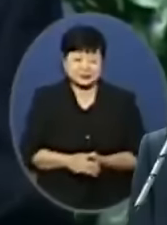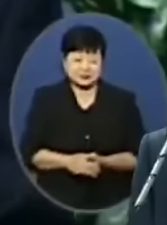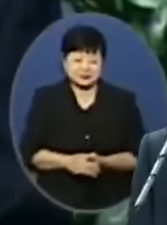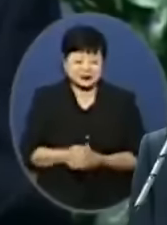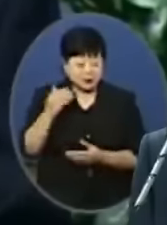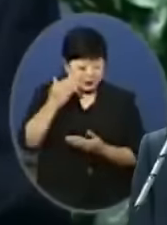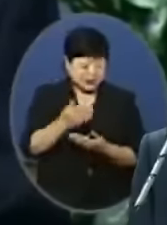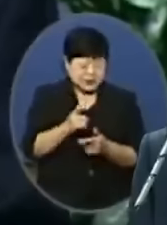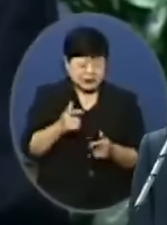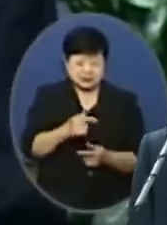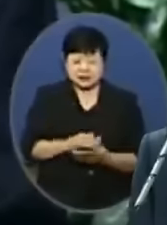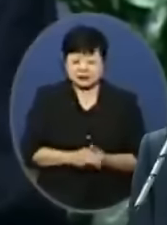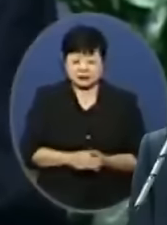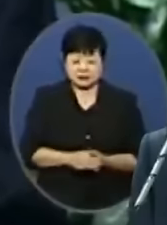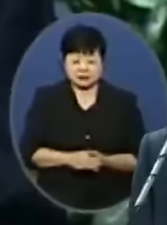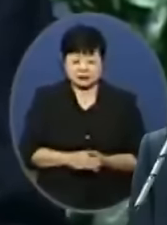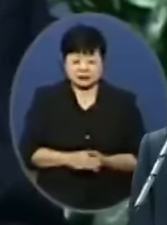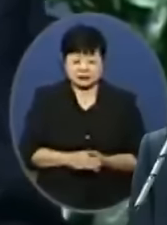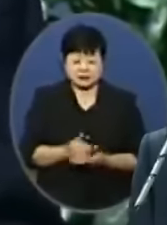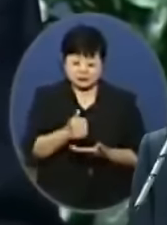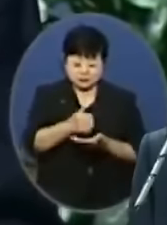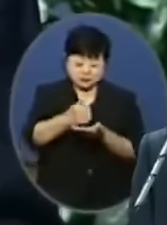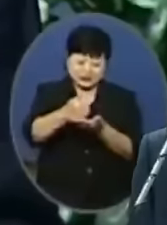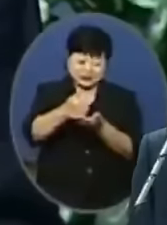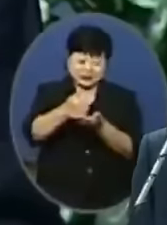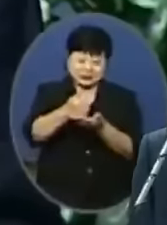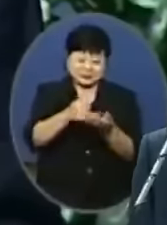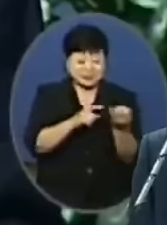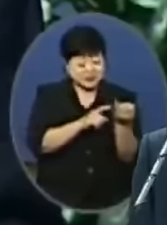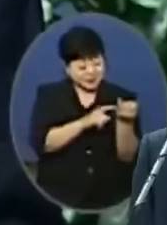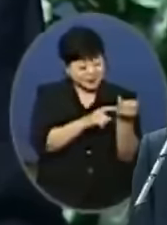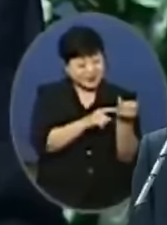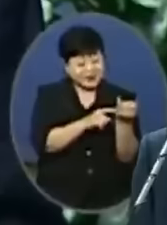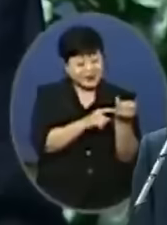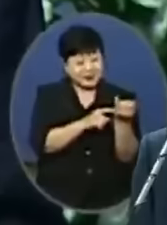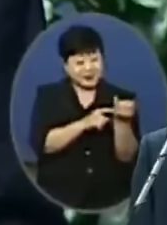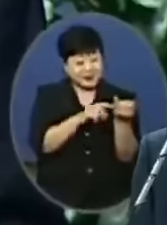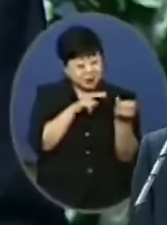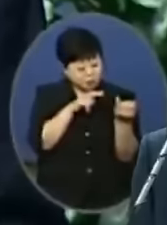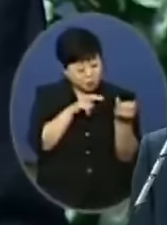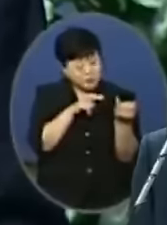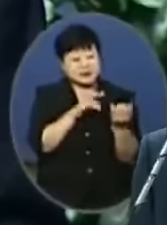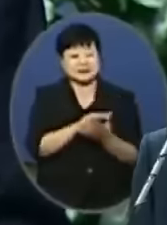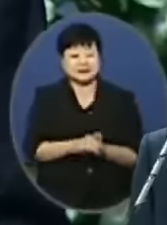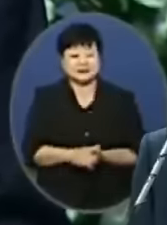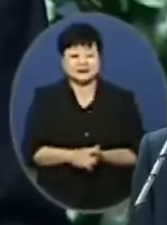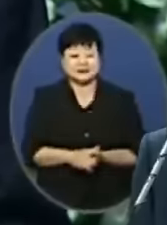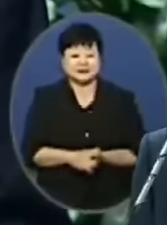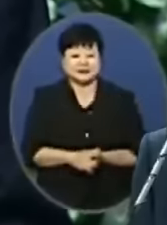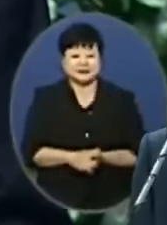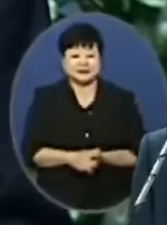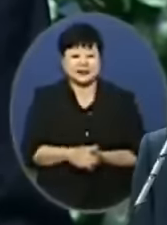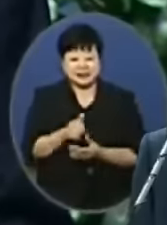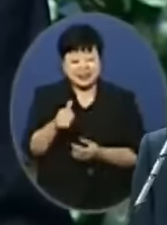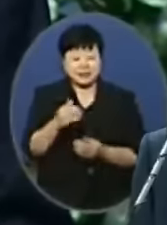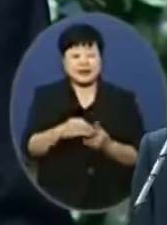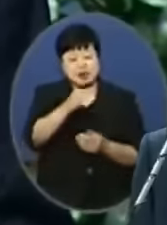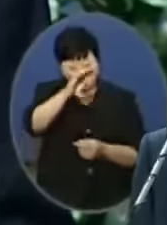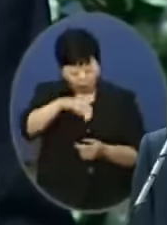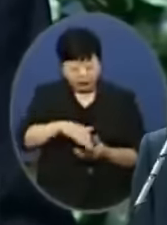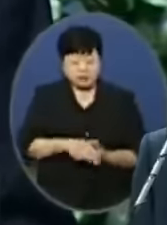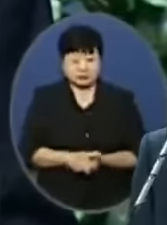않습니다. 예수님이 가만히 그 여인을 바라보다가 하신 말씀이 남편을 데리고